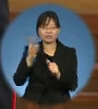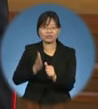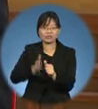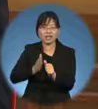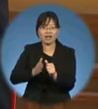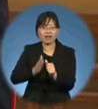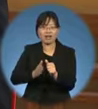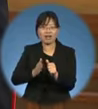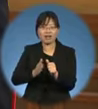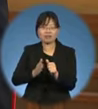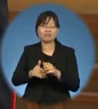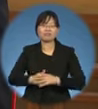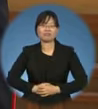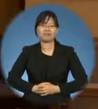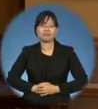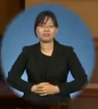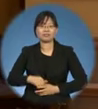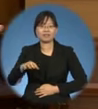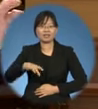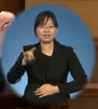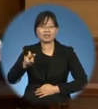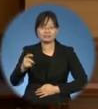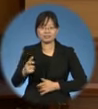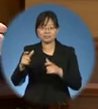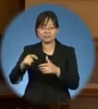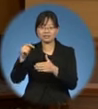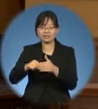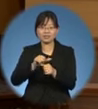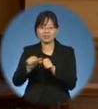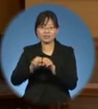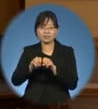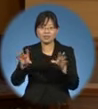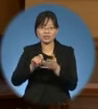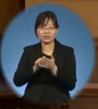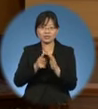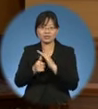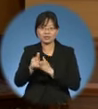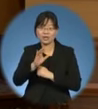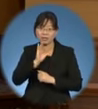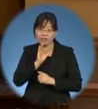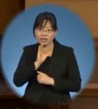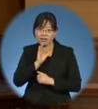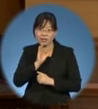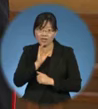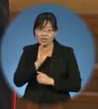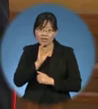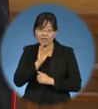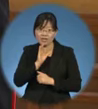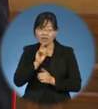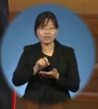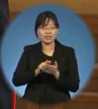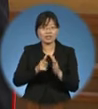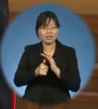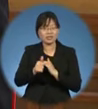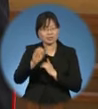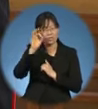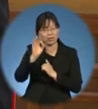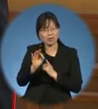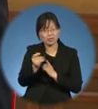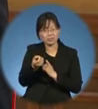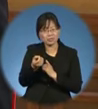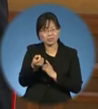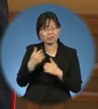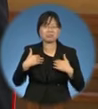이제 왔어요 소식이. 일단 그 면에서는 소문이 난 축구 선수였군요. 참 축구 선수라고 보기에는 너무